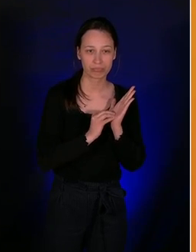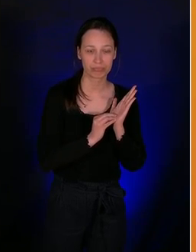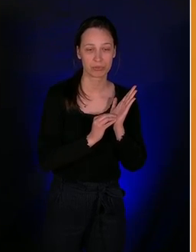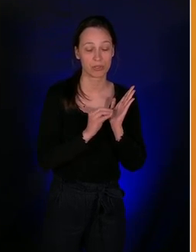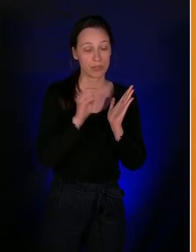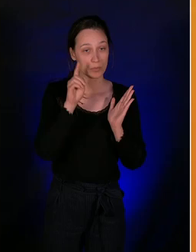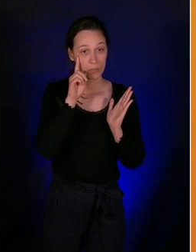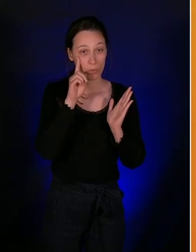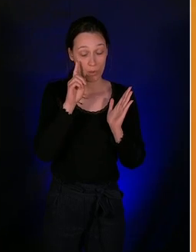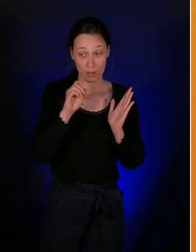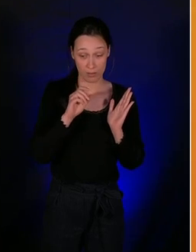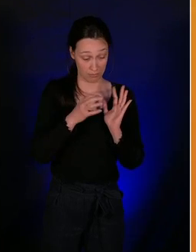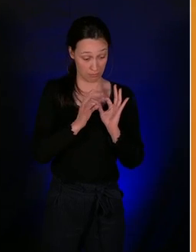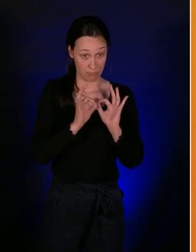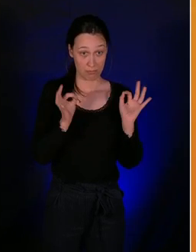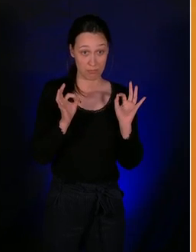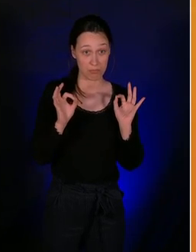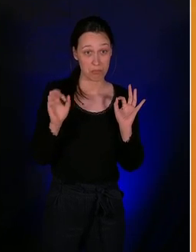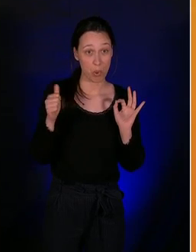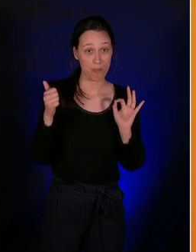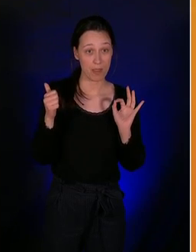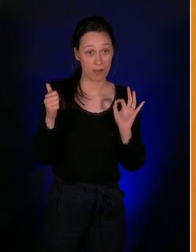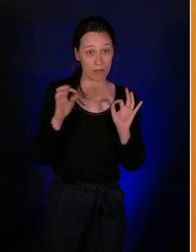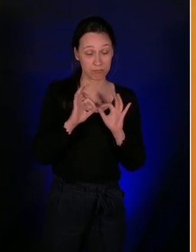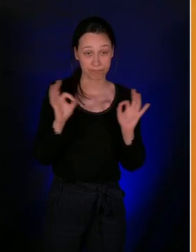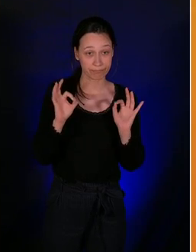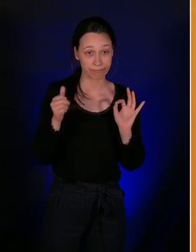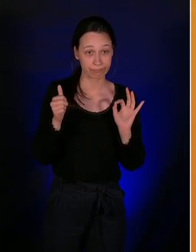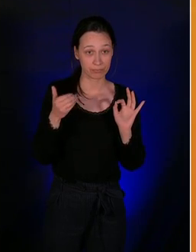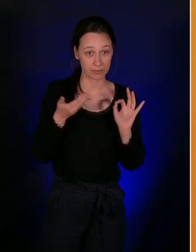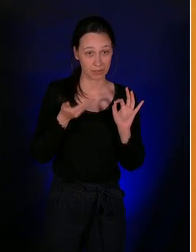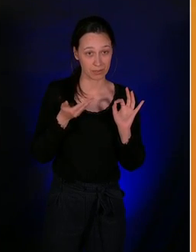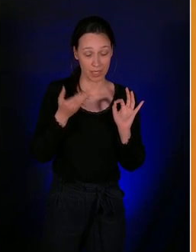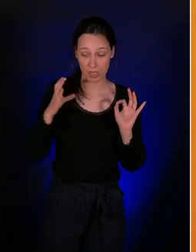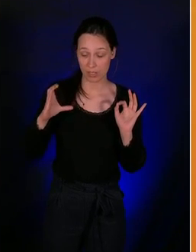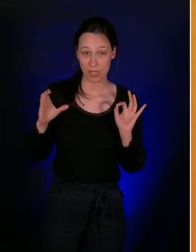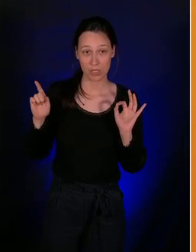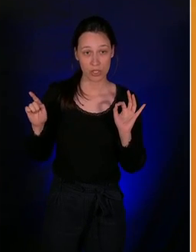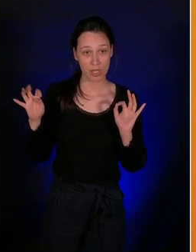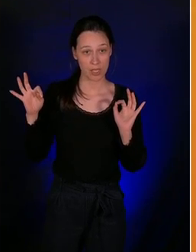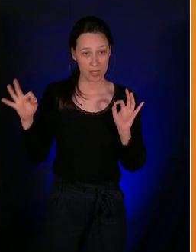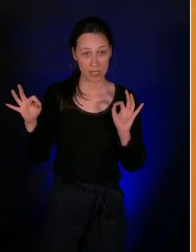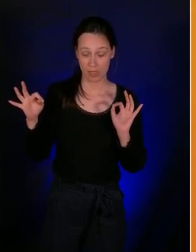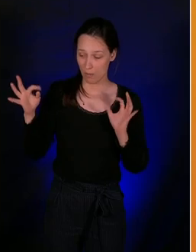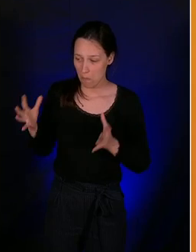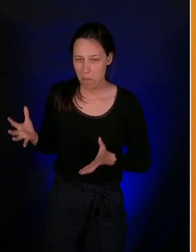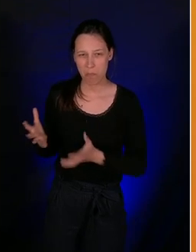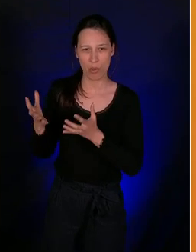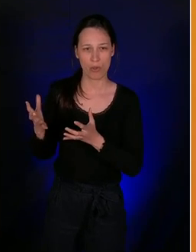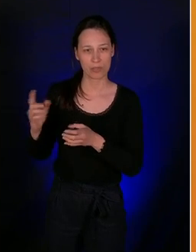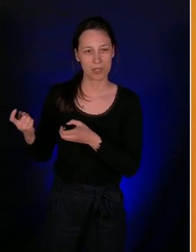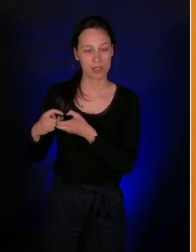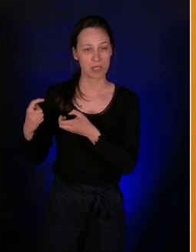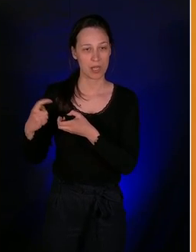rappeler dès la première ligne, hein, que la CGT porte un syndicalisme de masse et de classe, et au